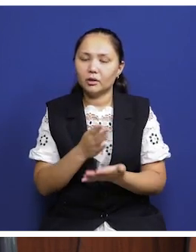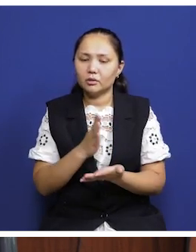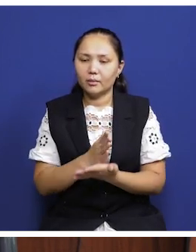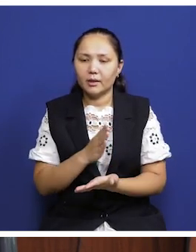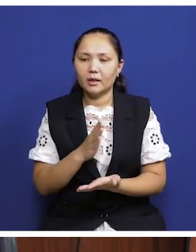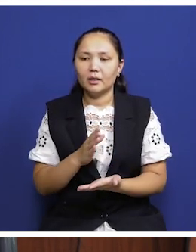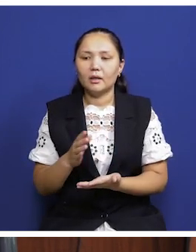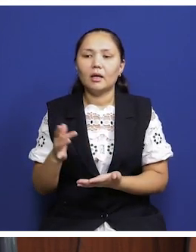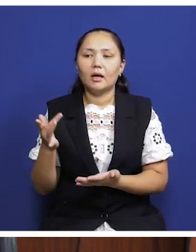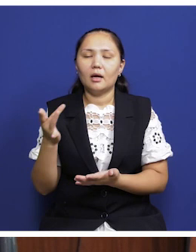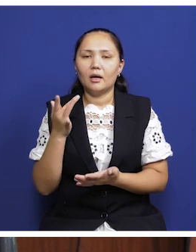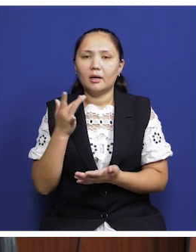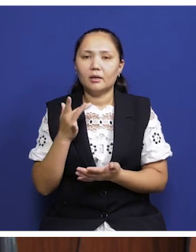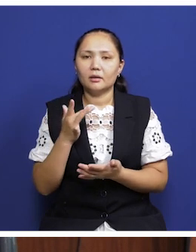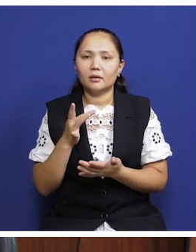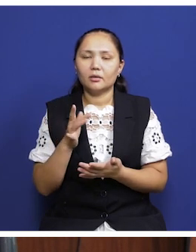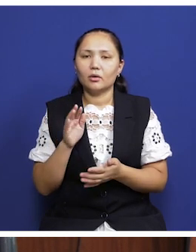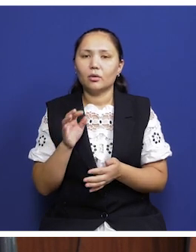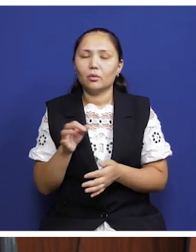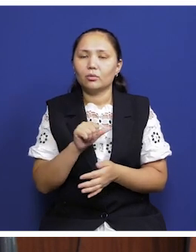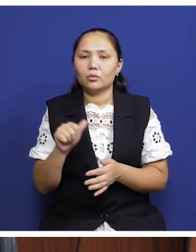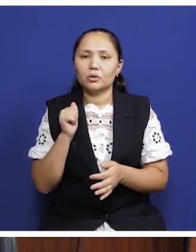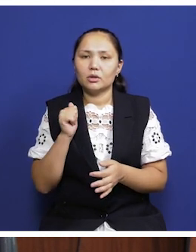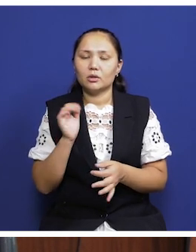Дегенмен бір әр нәрсені өзінің бір деңгейінде